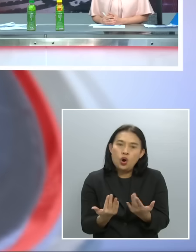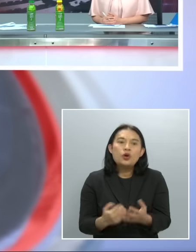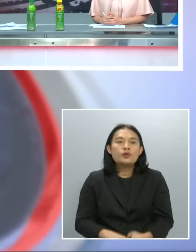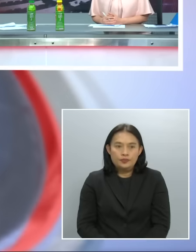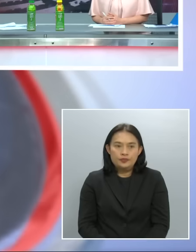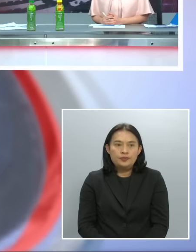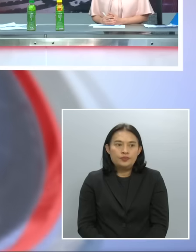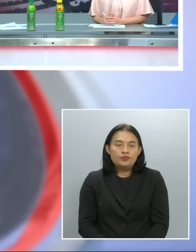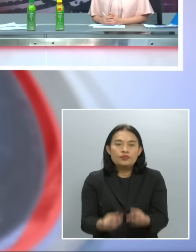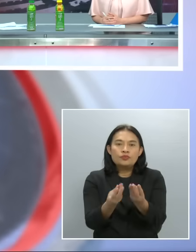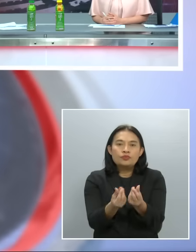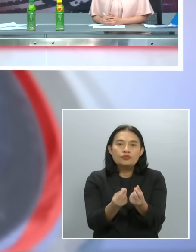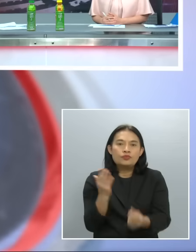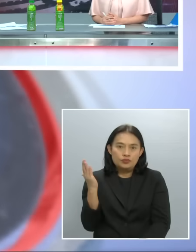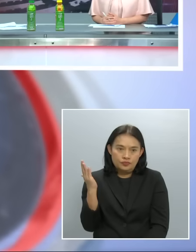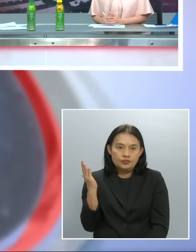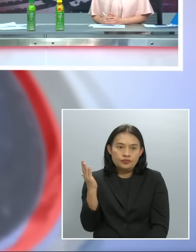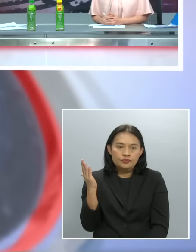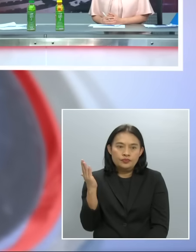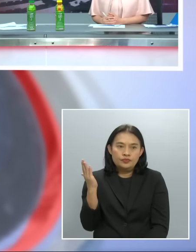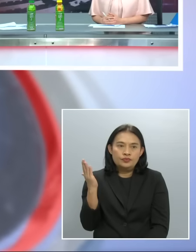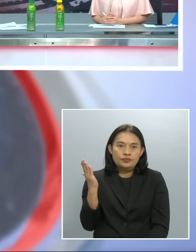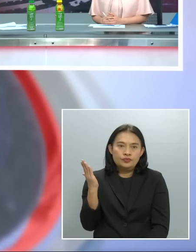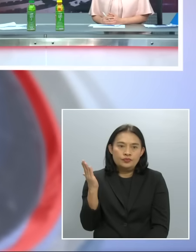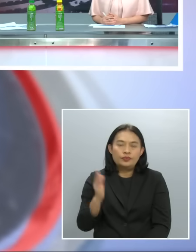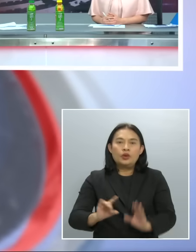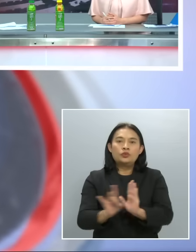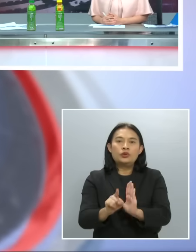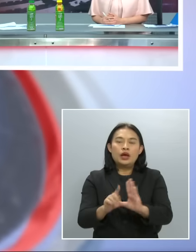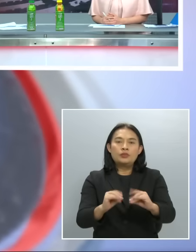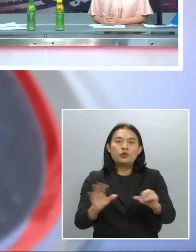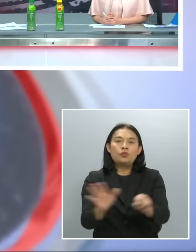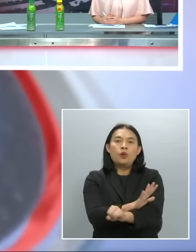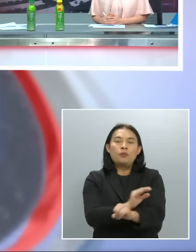ตัวเลขนี้นะคะอ่าสุดท้ายองค์ประชุมครบเปิดได้แต่ปิดไปแล้ว